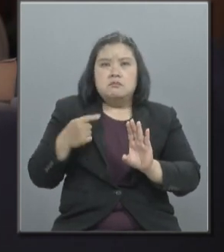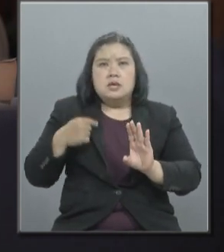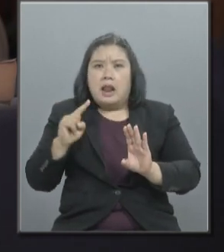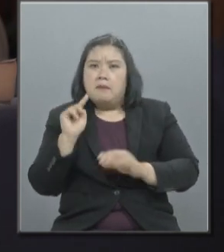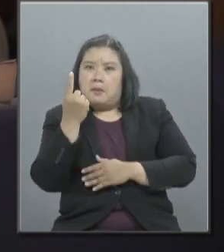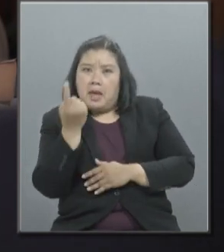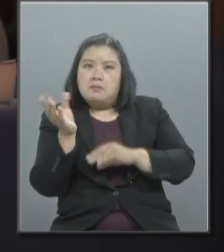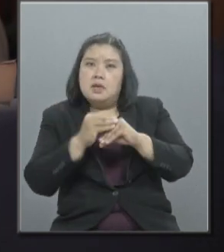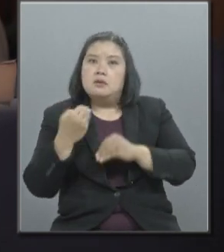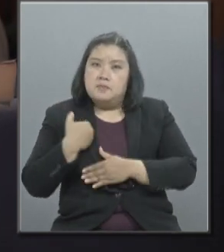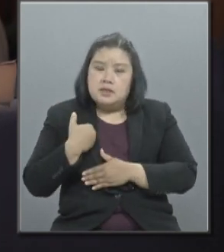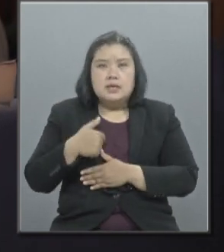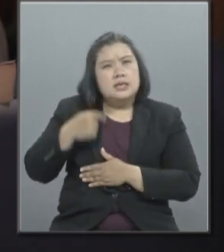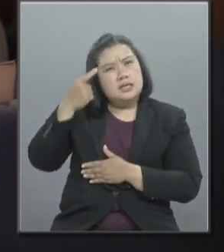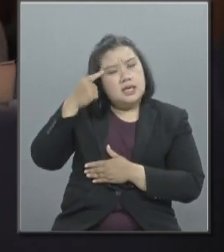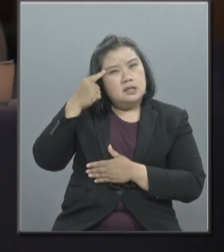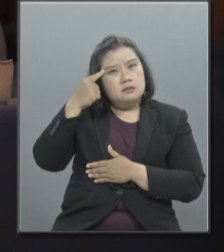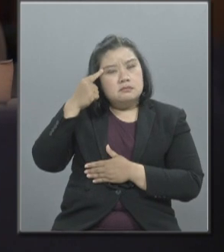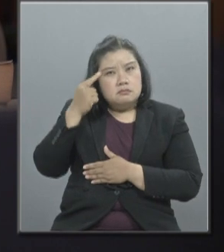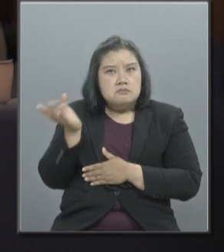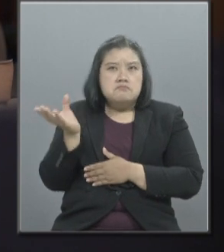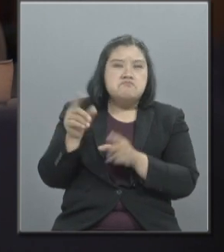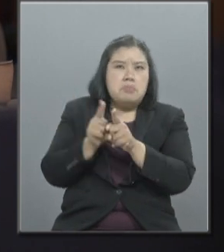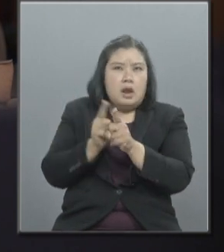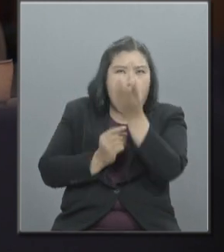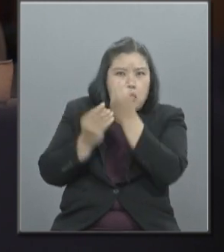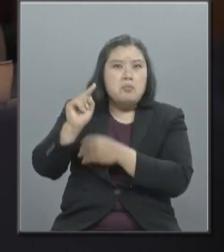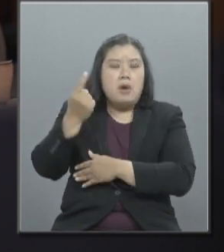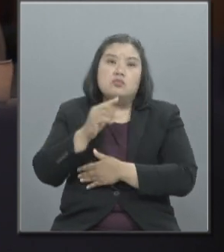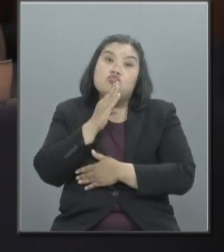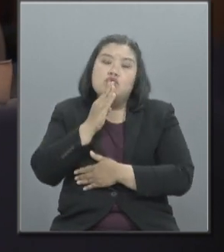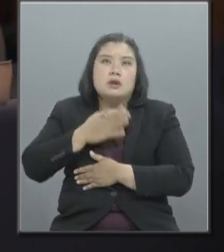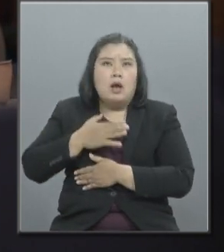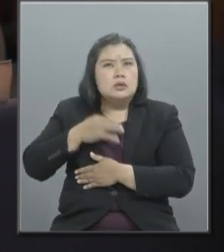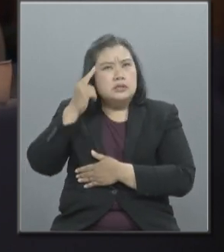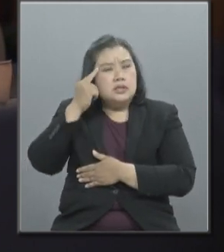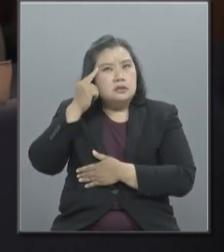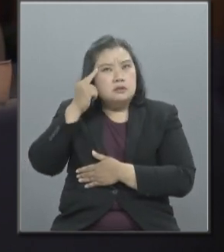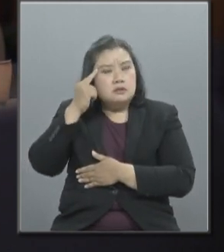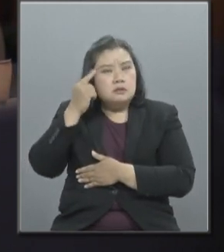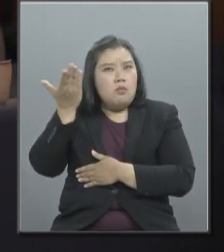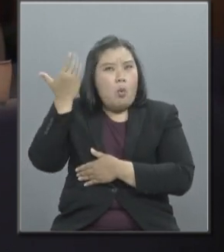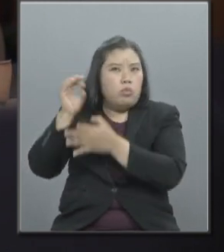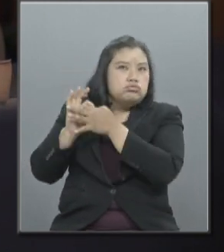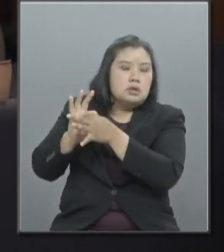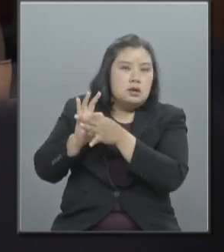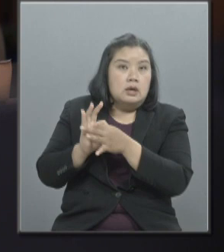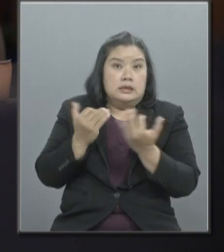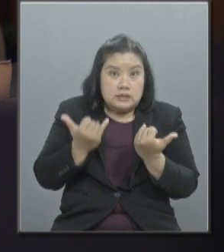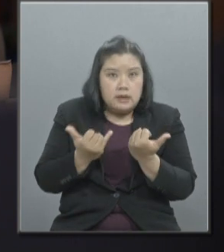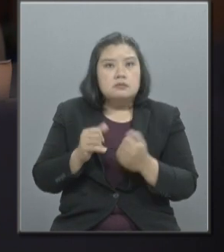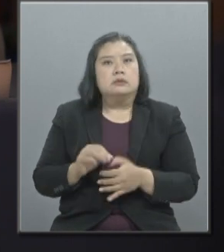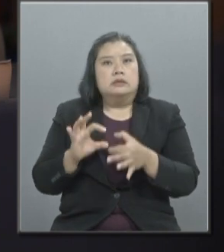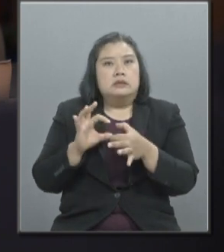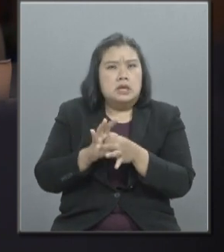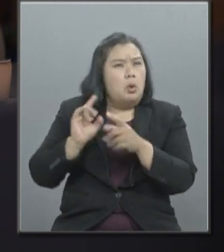ามันมีเรื่องราวที่เราน่ากลับไปทบทวนว่าสิ่งเหล่านั้นเนี่ยถ้าเรามองย้อนกลับไปในมุมมองของปัจจุบันหรือเทคโนโลยีในปัจจุบันเนี่ยเ